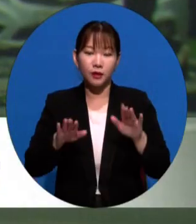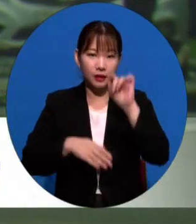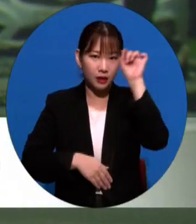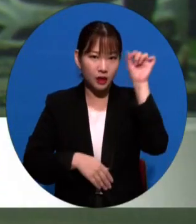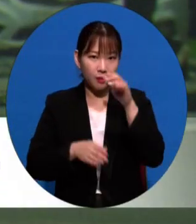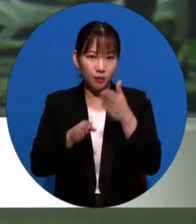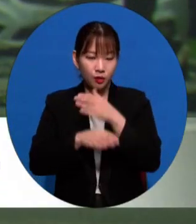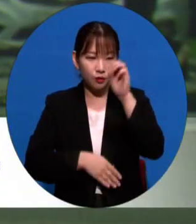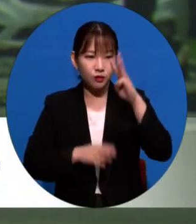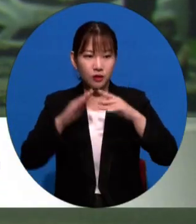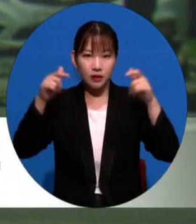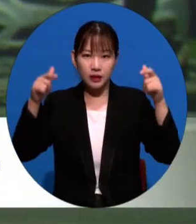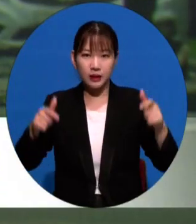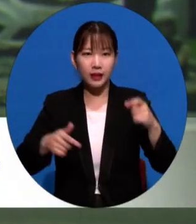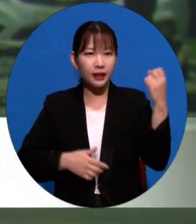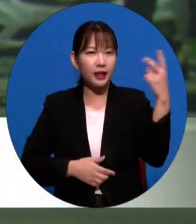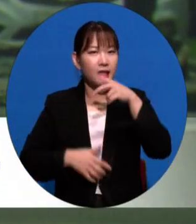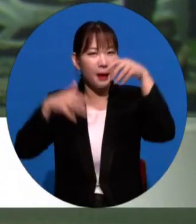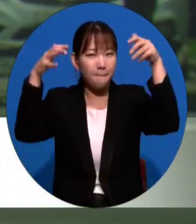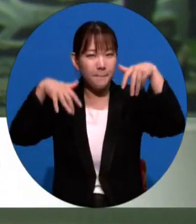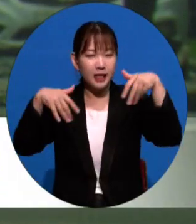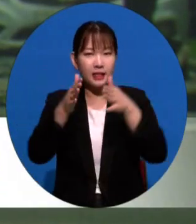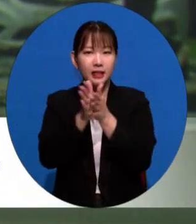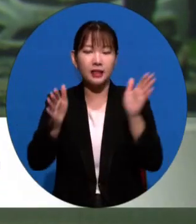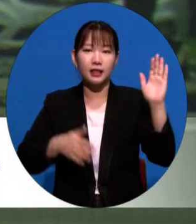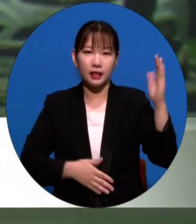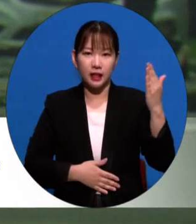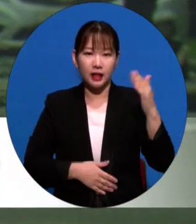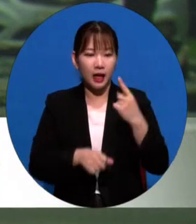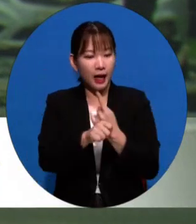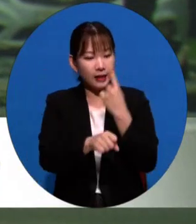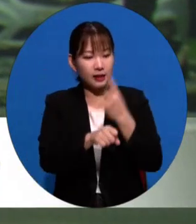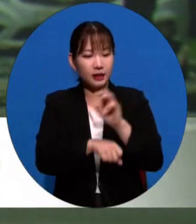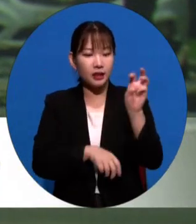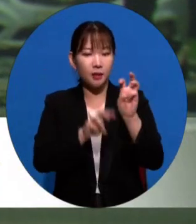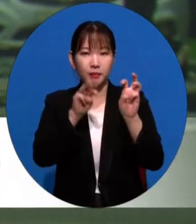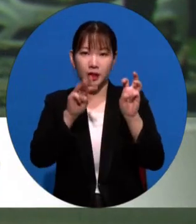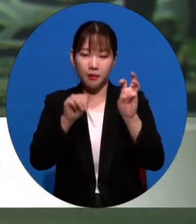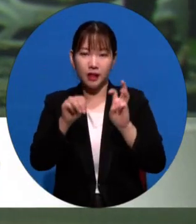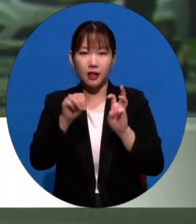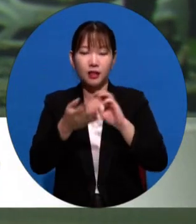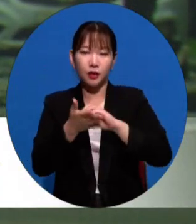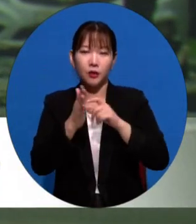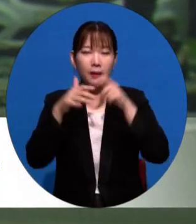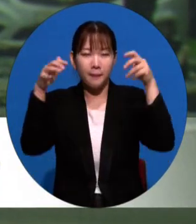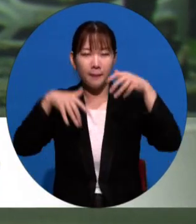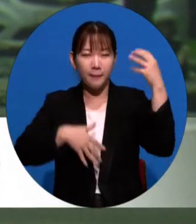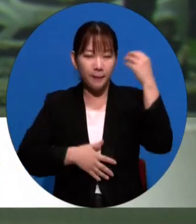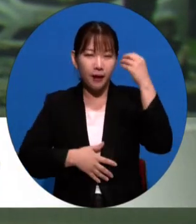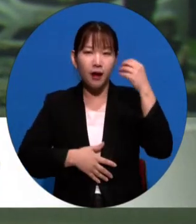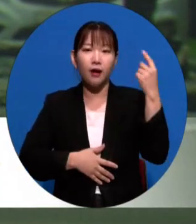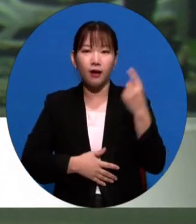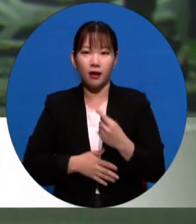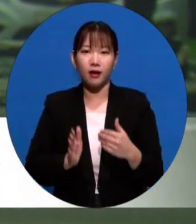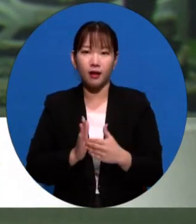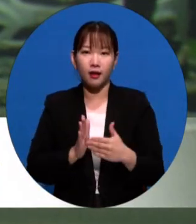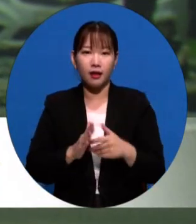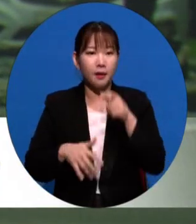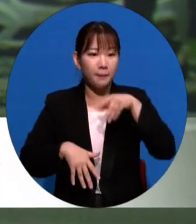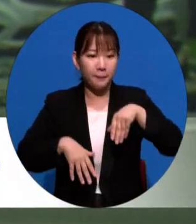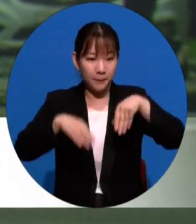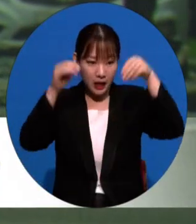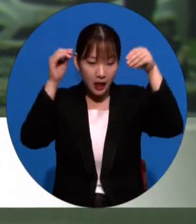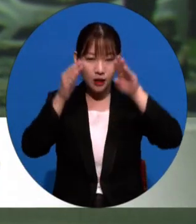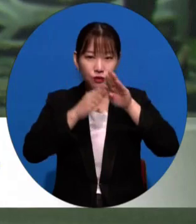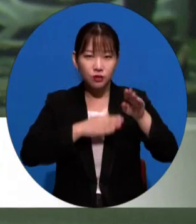오늘 새벽부터 광주 전남 지역에는 다시 장맛비가 시작되면서 시간당 30mm에 이르는 많은 비가 내렸습니다. 비가 그친